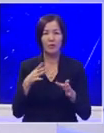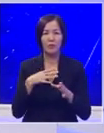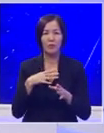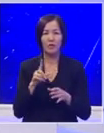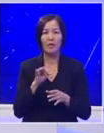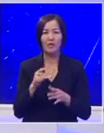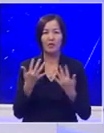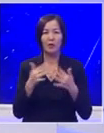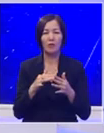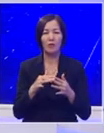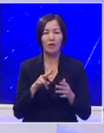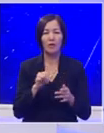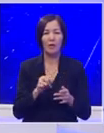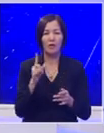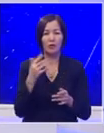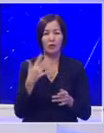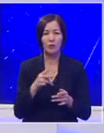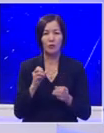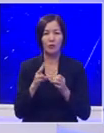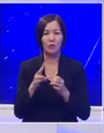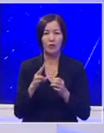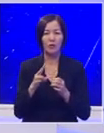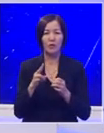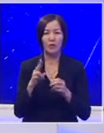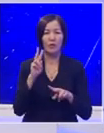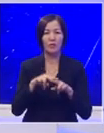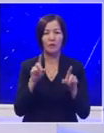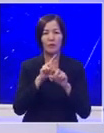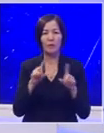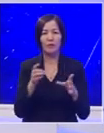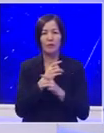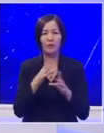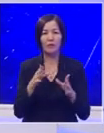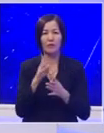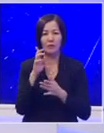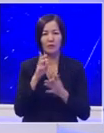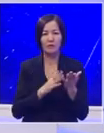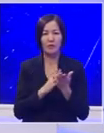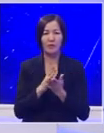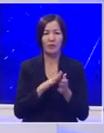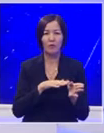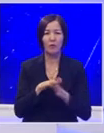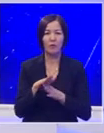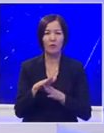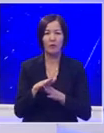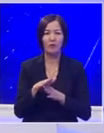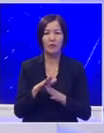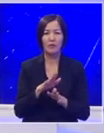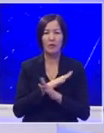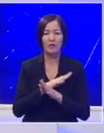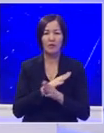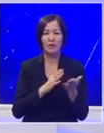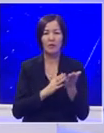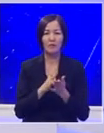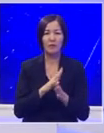өтті. Заречный ауылының Ла 155-12 жабық мекемесінде мерекеге орай қызметтік борышын орындау кезінде қаза тапқан